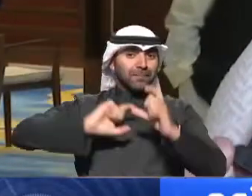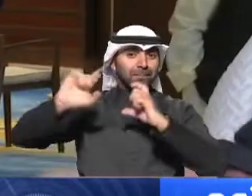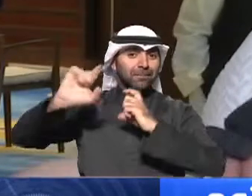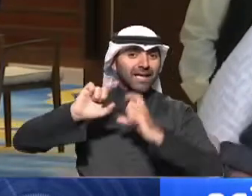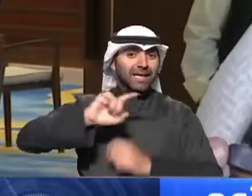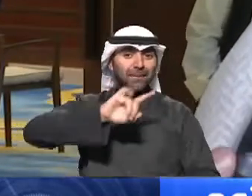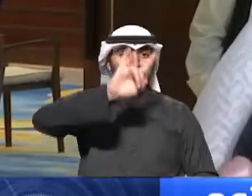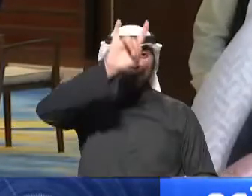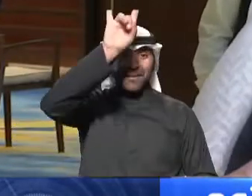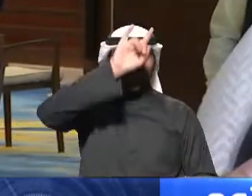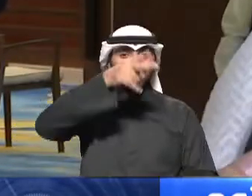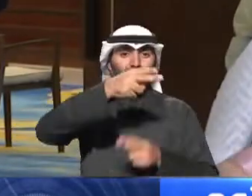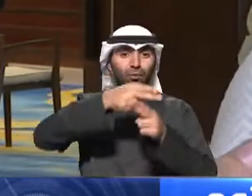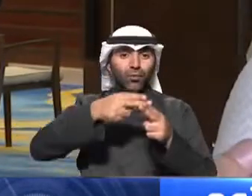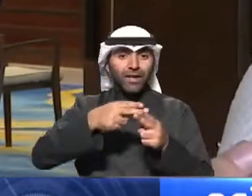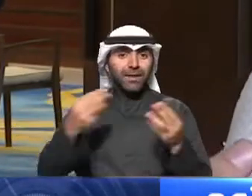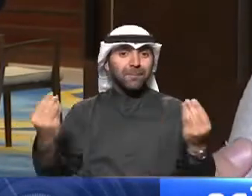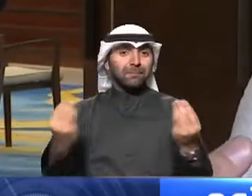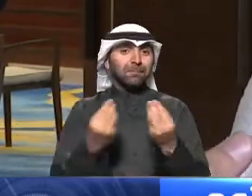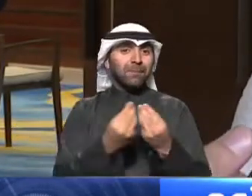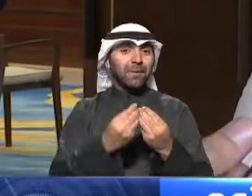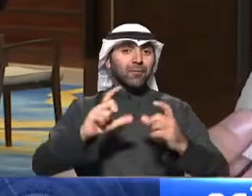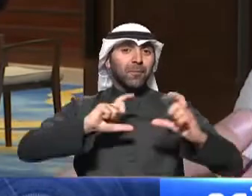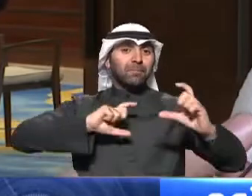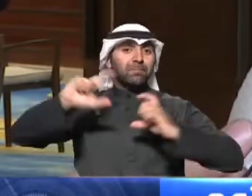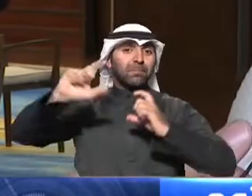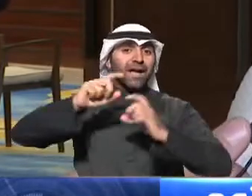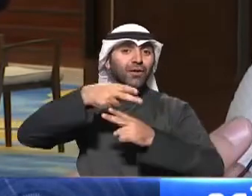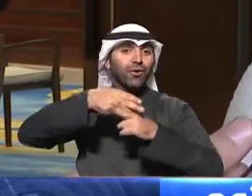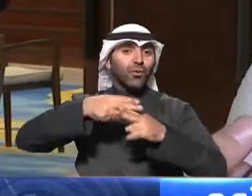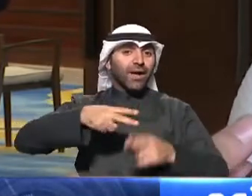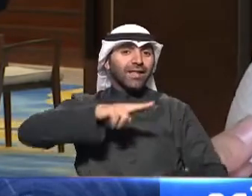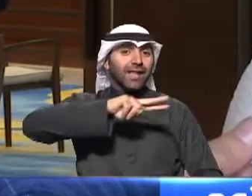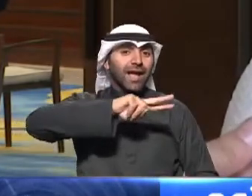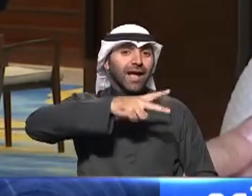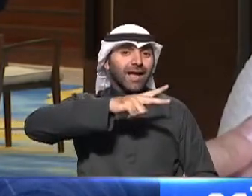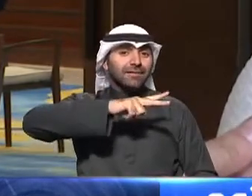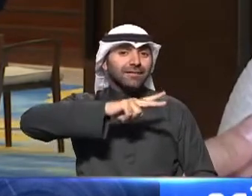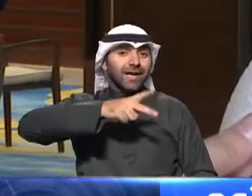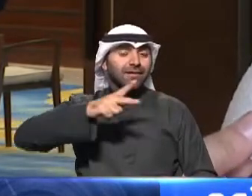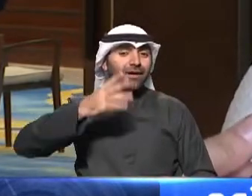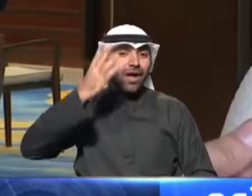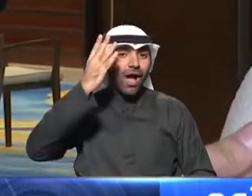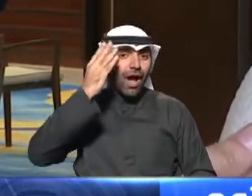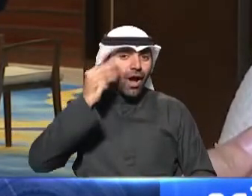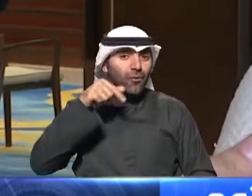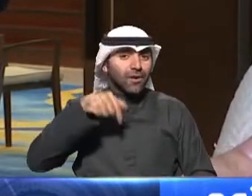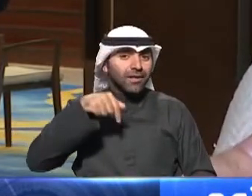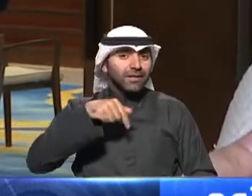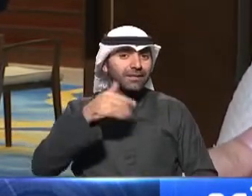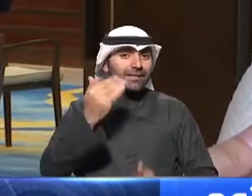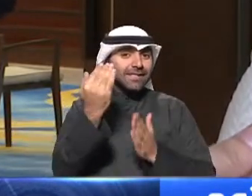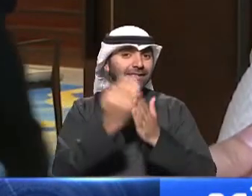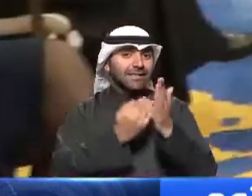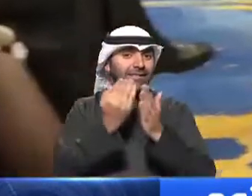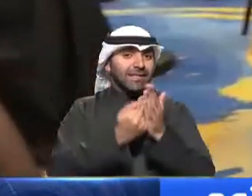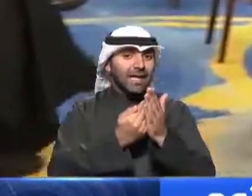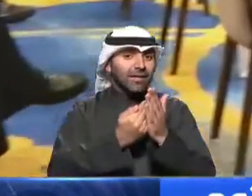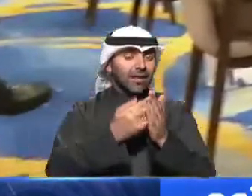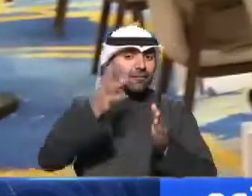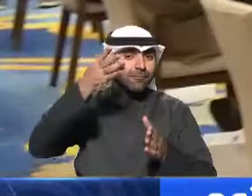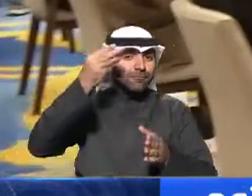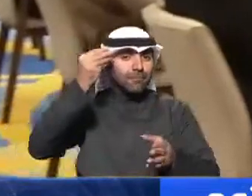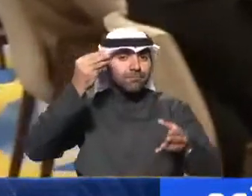العملاء، وجمهور العملاء اليوم يشكلون شريحة واسعة من المجتمع بمختلف فئاتهم العمرية.